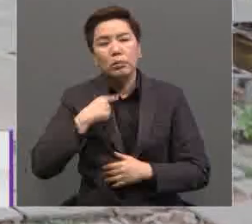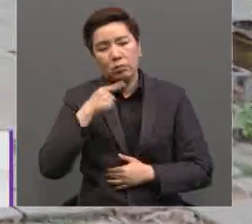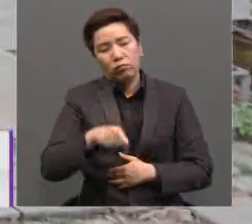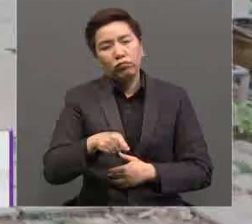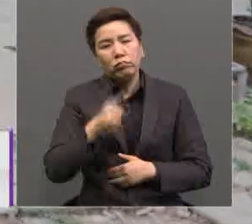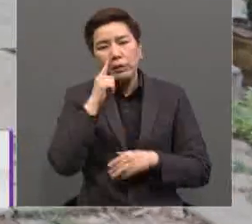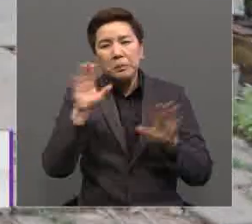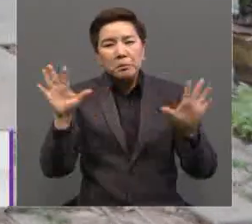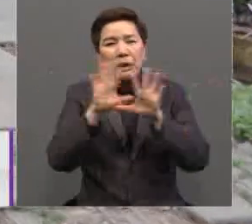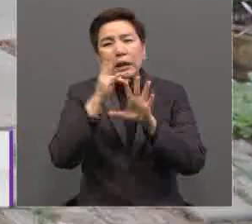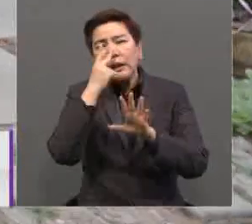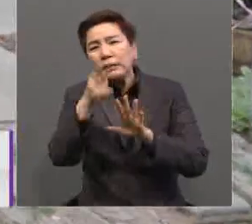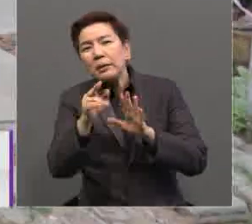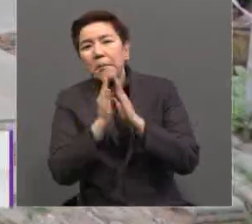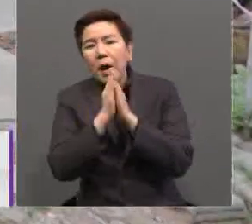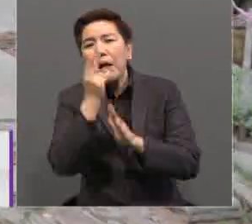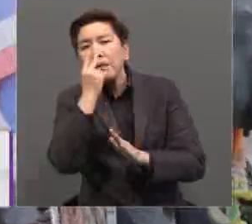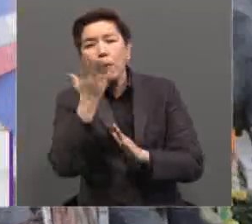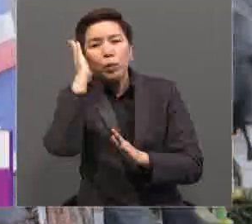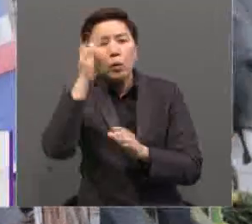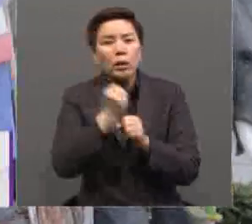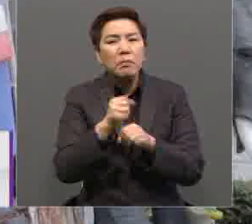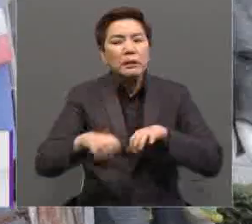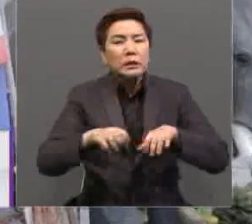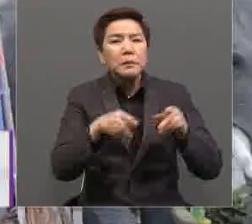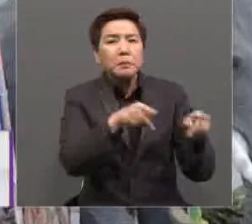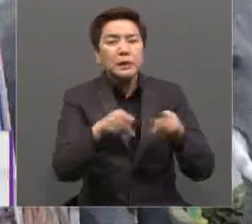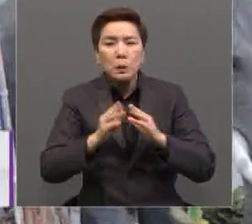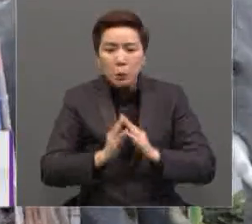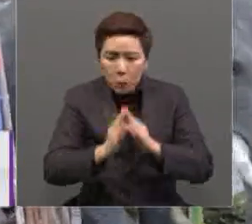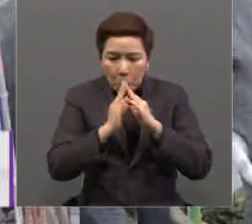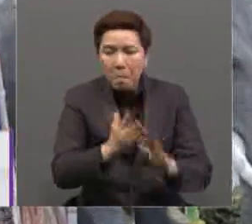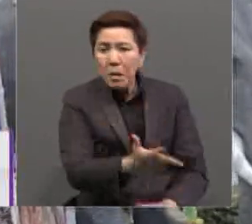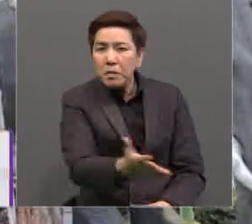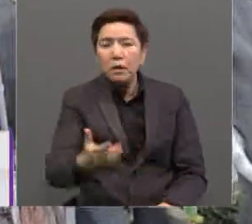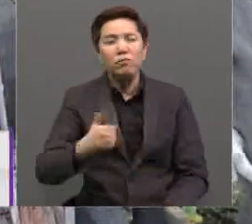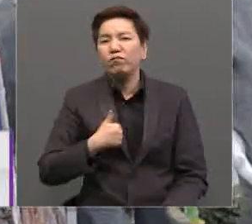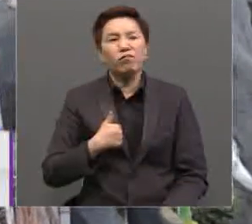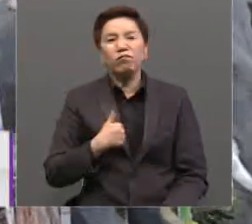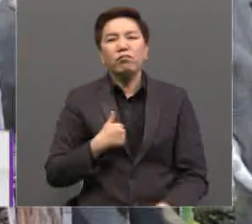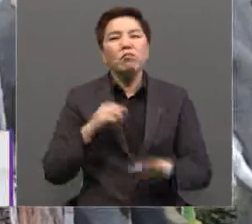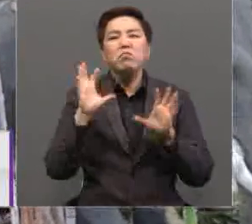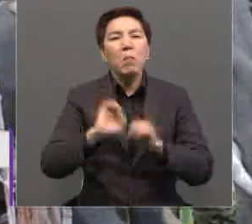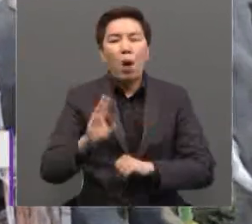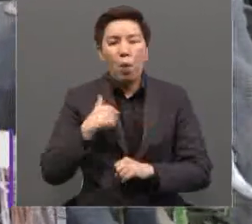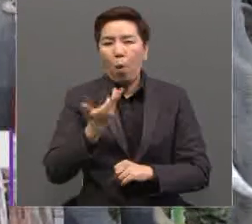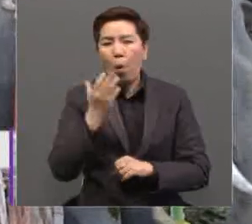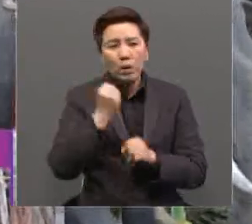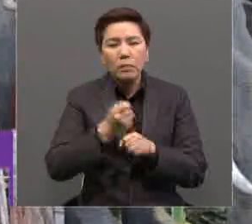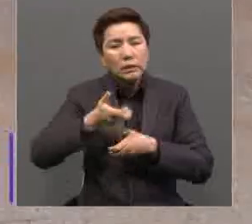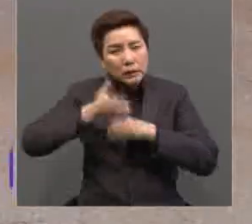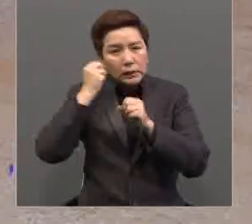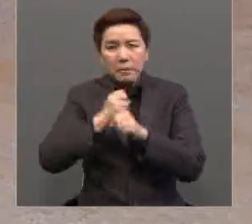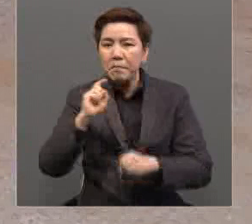เห็นว่าจะเป็นการบดบังสารทำให้ต่อไปเดี๋ยวจะไม่มีสถานที่จัดพิธีบวงสรวงก็เลยไม่เห็นด้วยเรียกร้องให้ผู้เกี่ยวข้อง